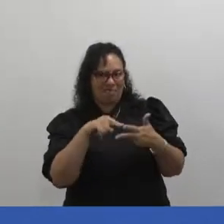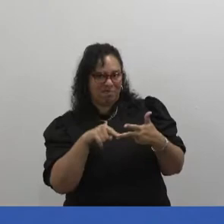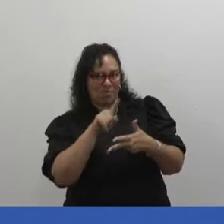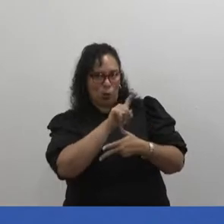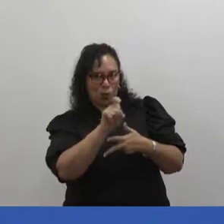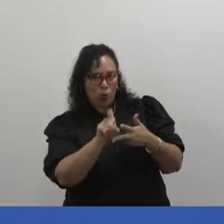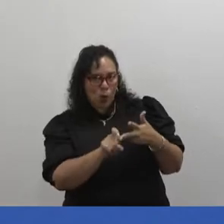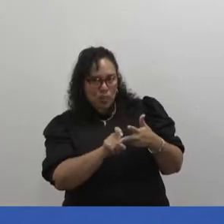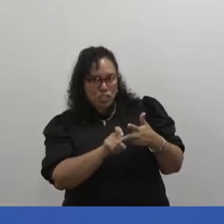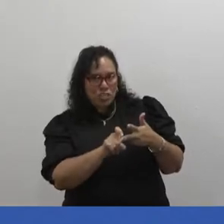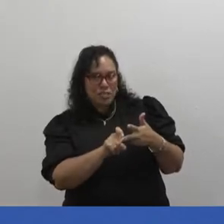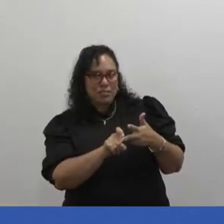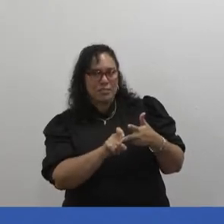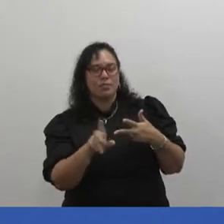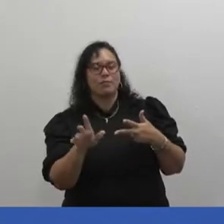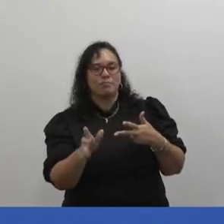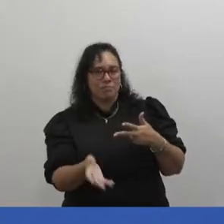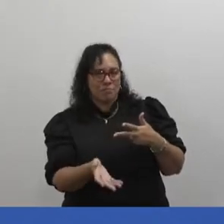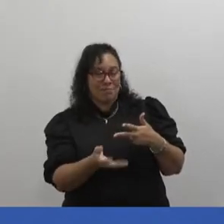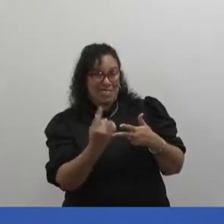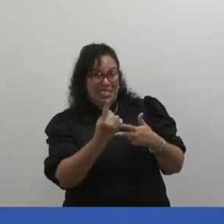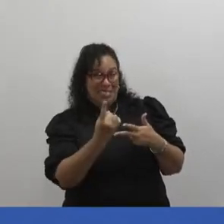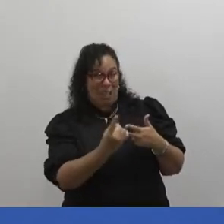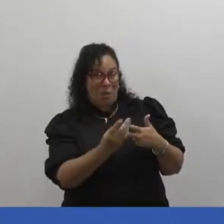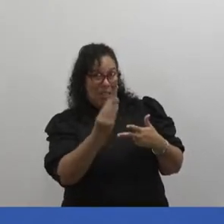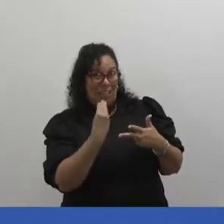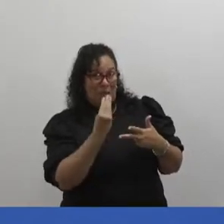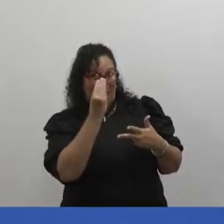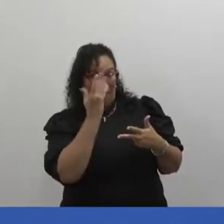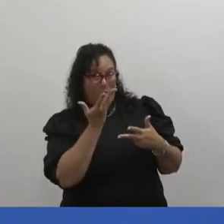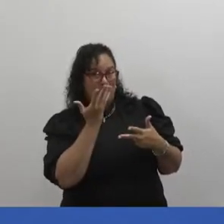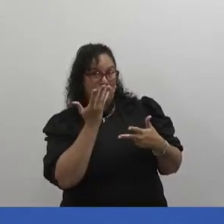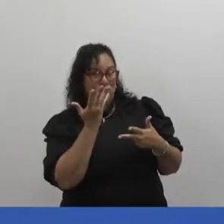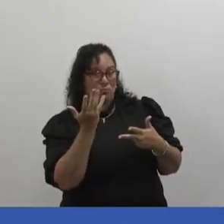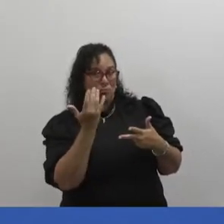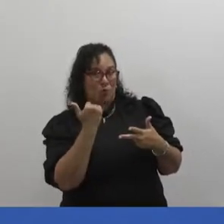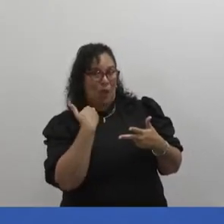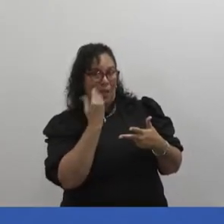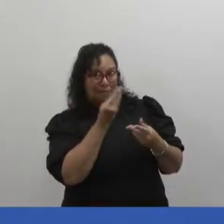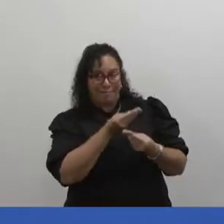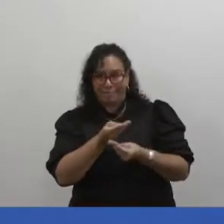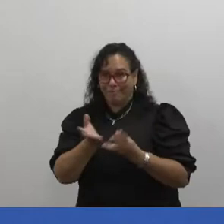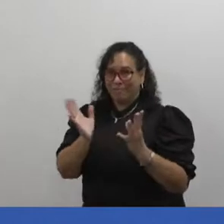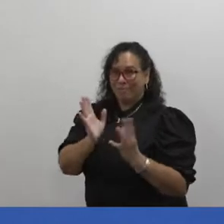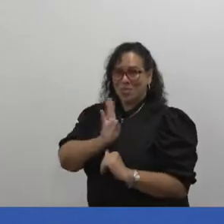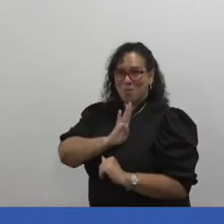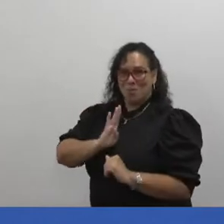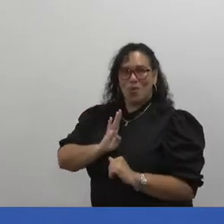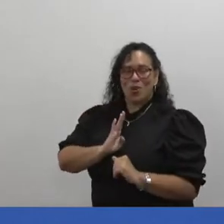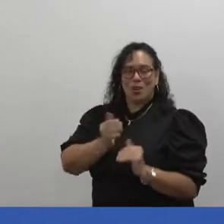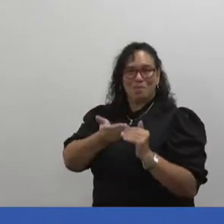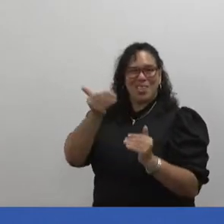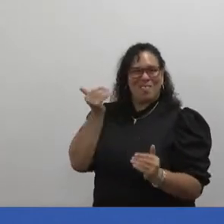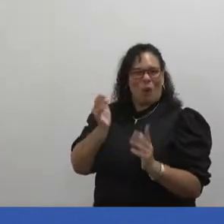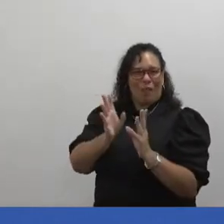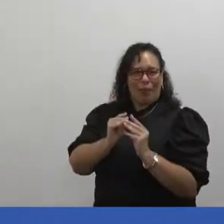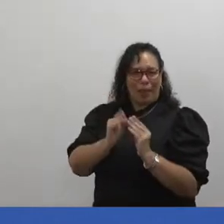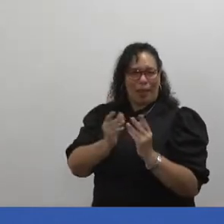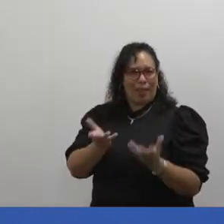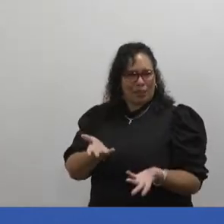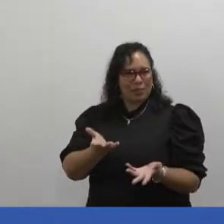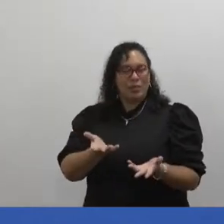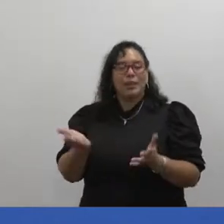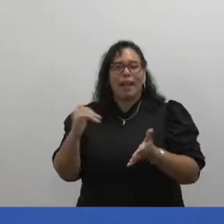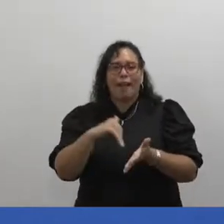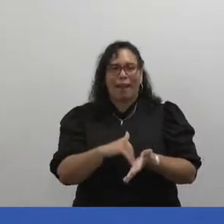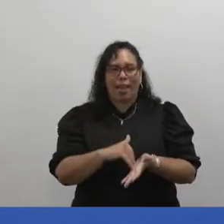dương bây giờ dương từ tu ban sầm núa nơi khi nào cần sơ khăn đời nắng hay dương mình tâm phía xa dương xua xa cái đây nó